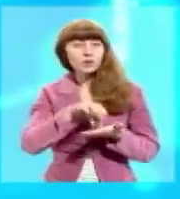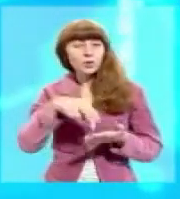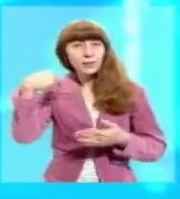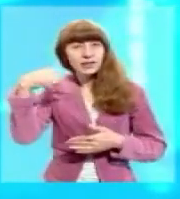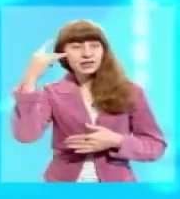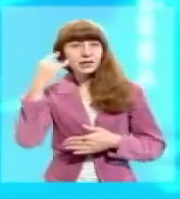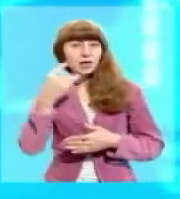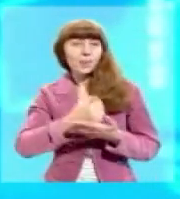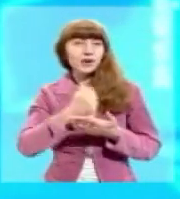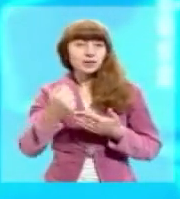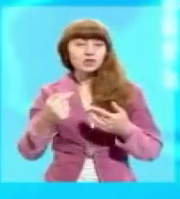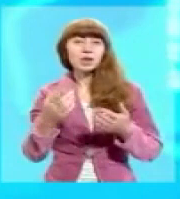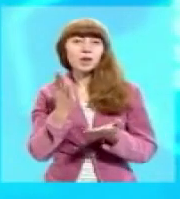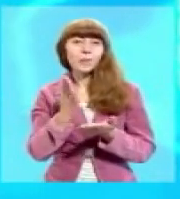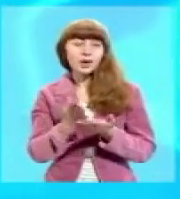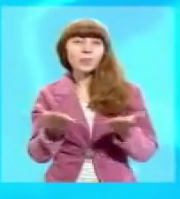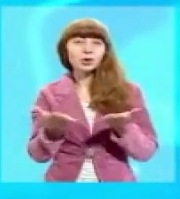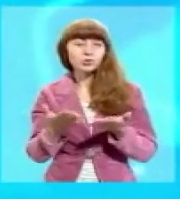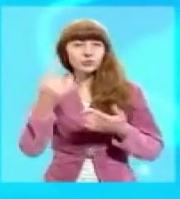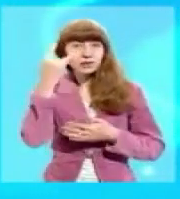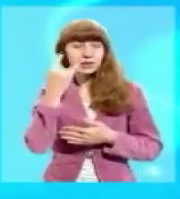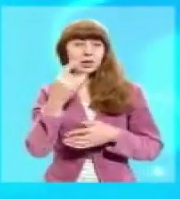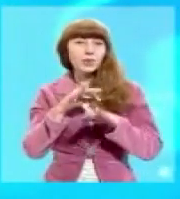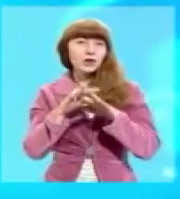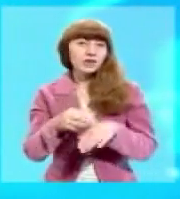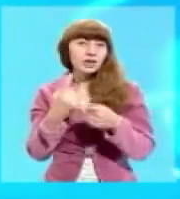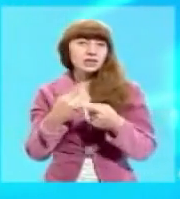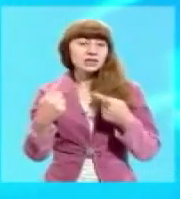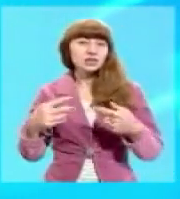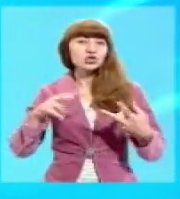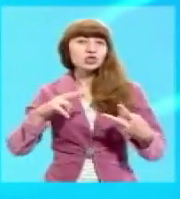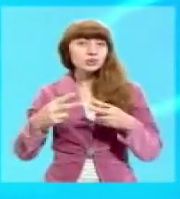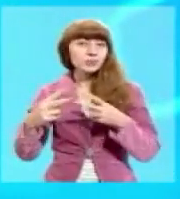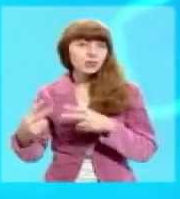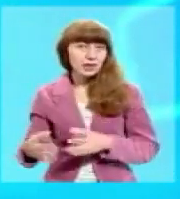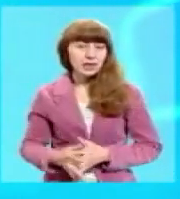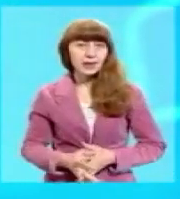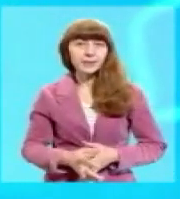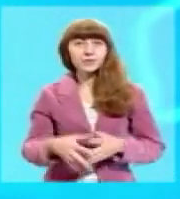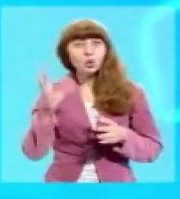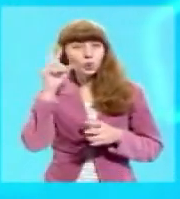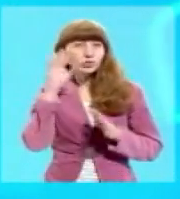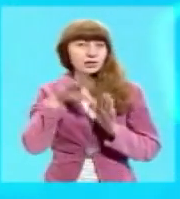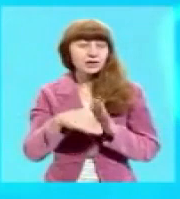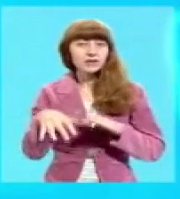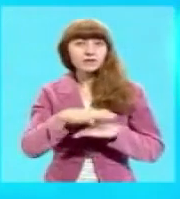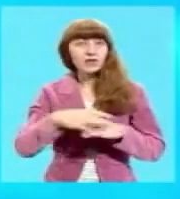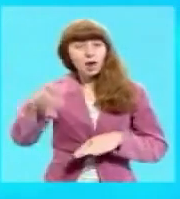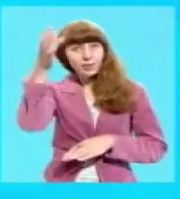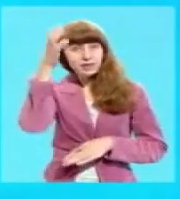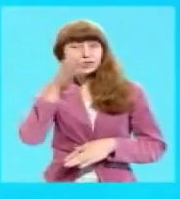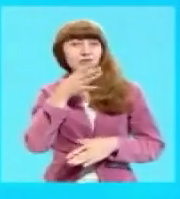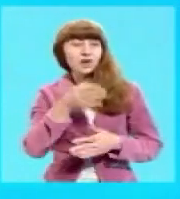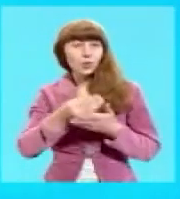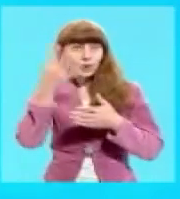глава государства обозначил курс, по которому в стране будут проведены различные реформы и изменения, в том числе и в сфере образования.